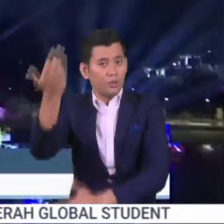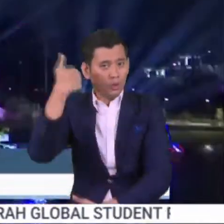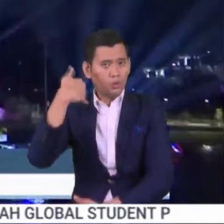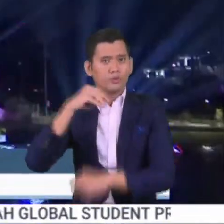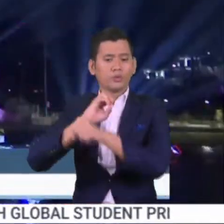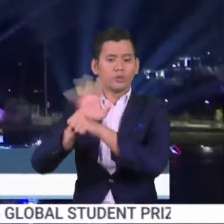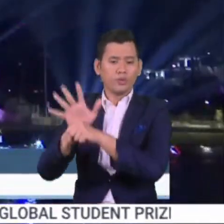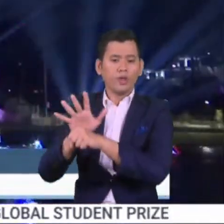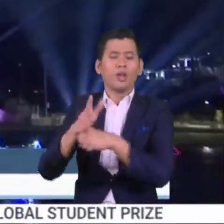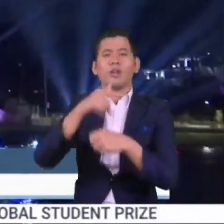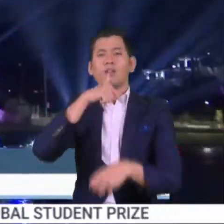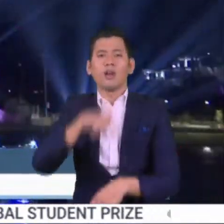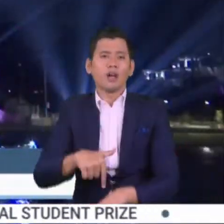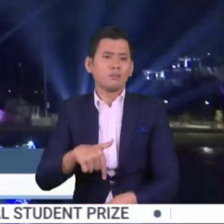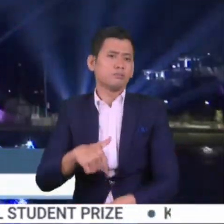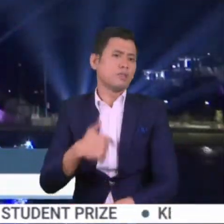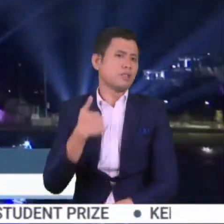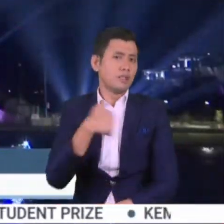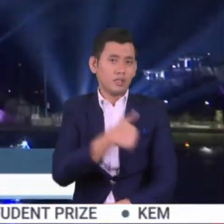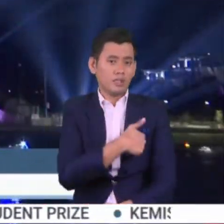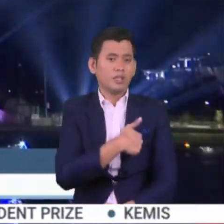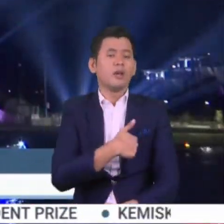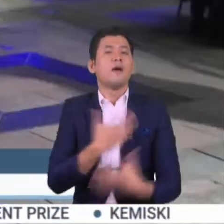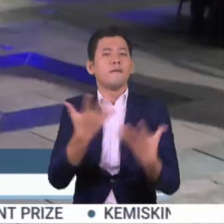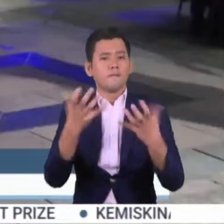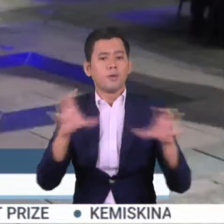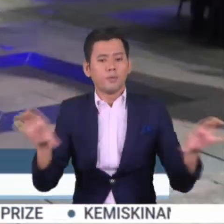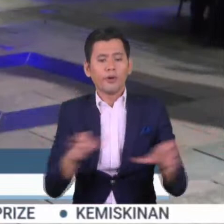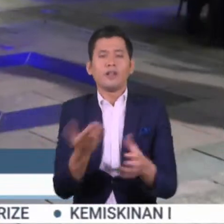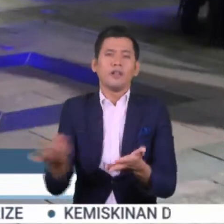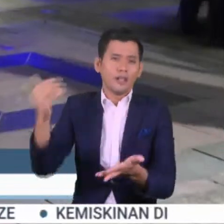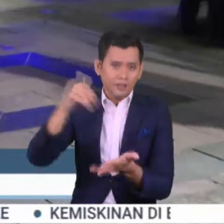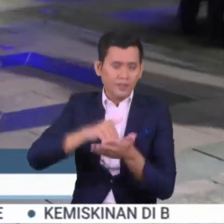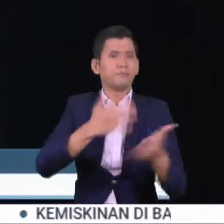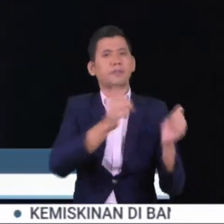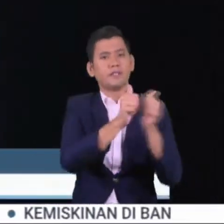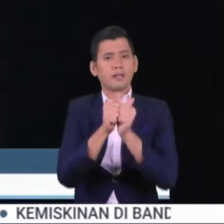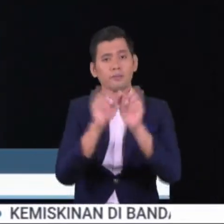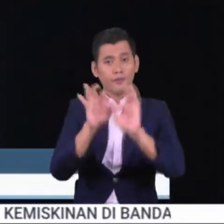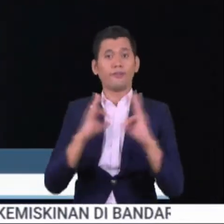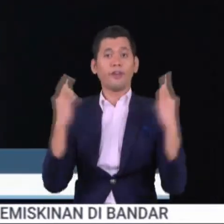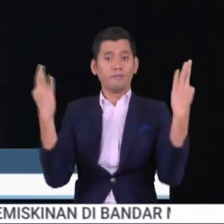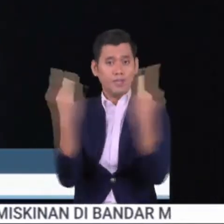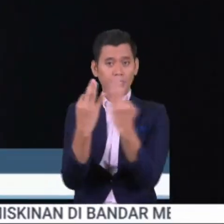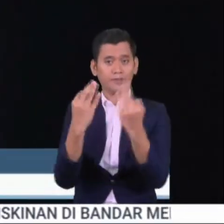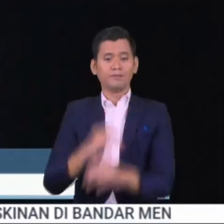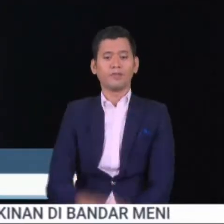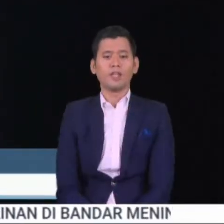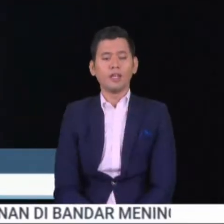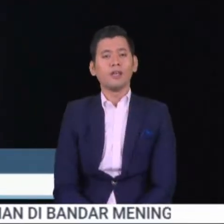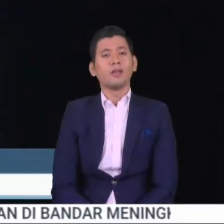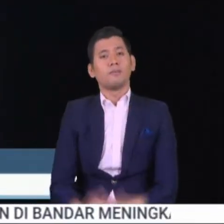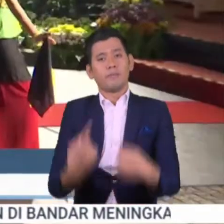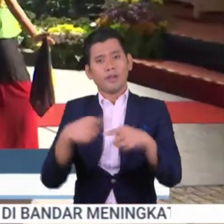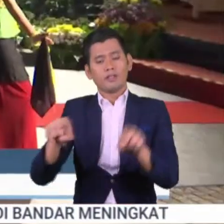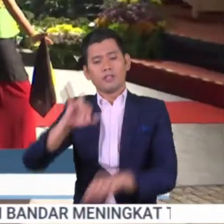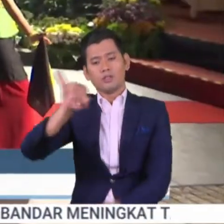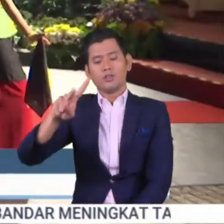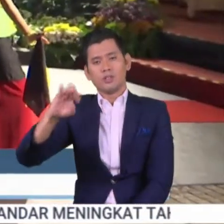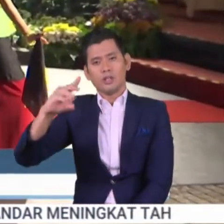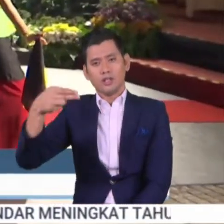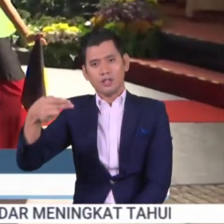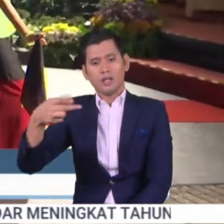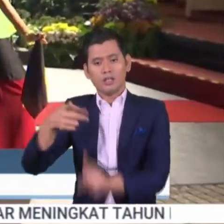dah macam lama dah saya nangga orang ami macam tu bah. Dia tak ingin nak ambak anak-anak pergi nangga. Berbeza pula bagi Junaida Muhammad Noor